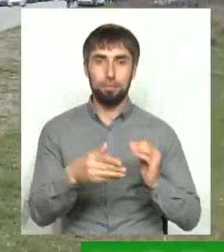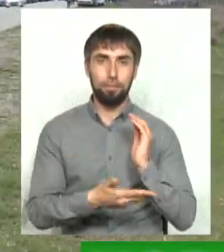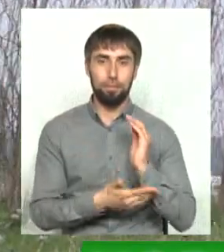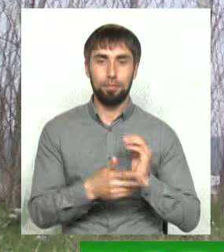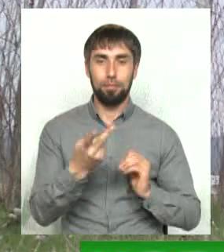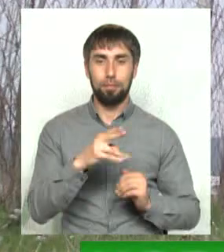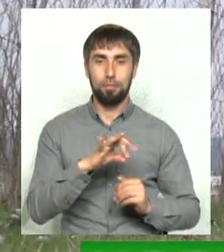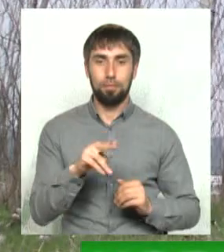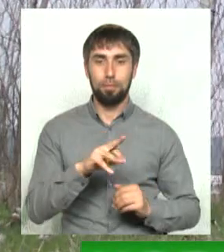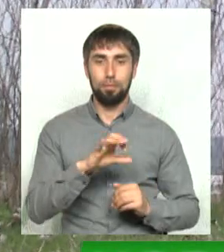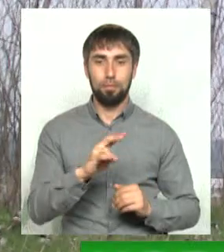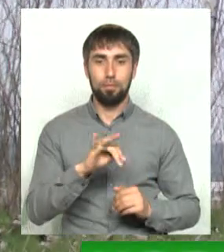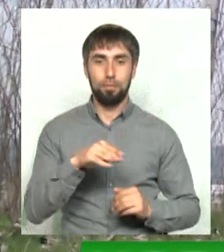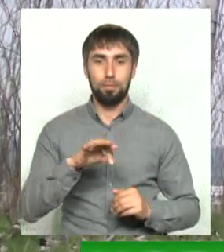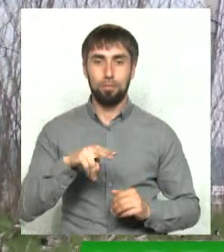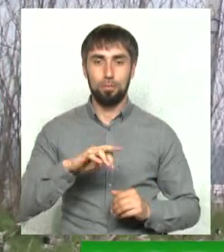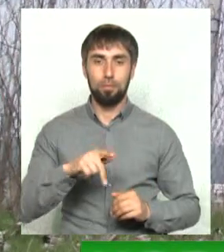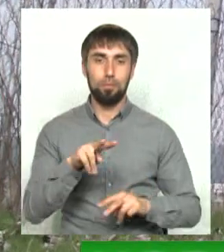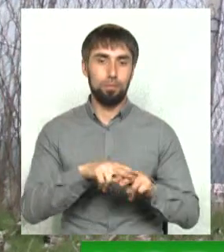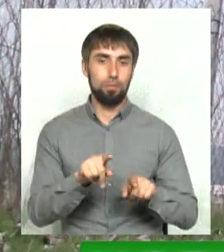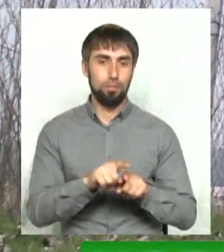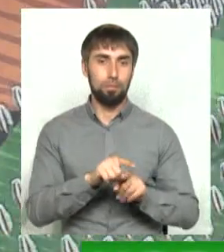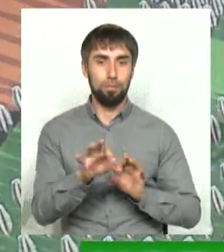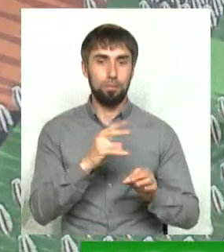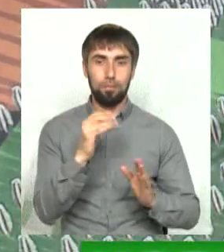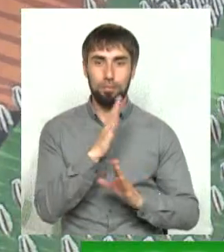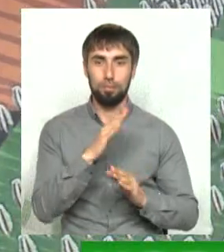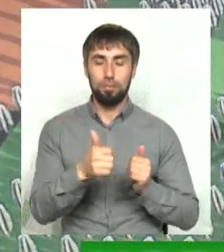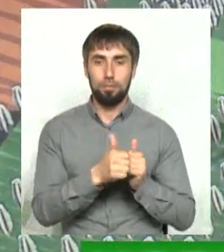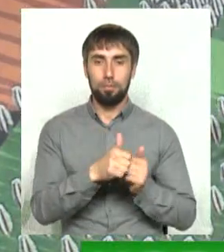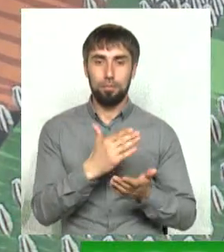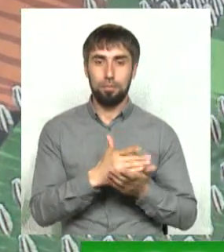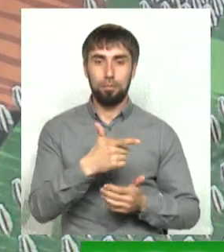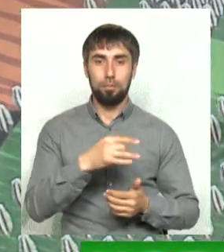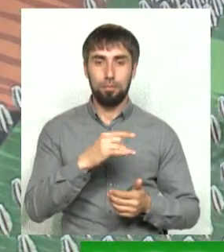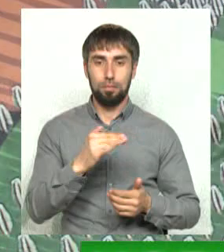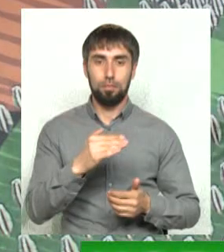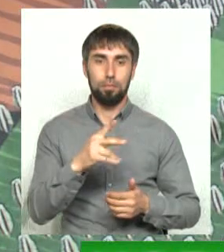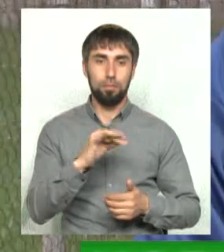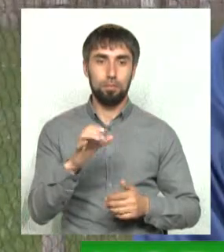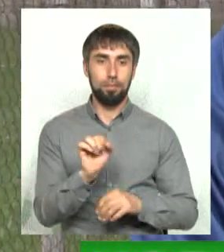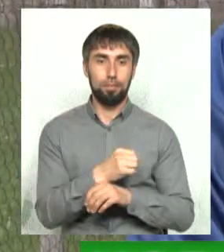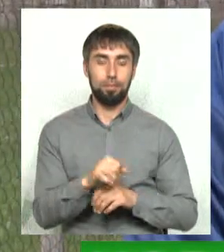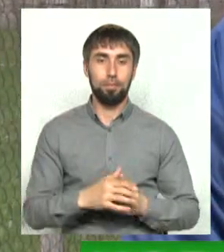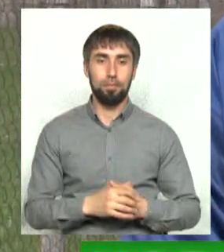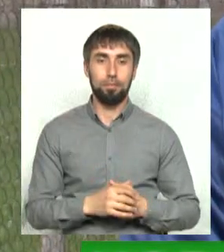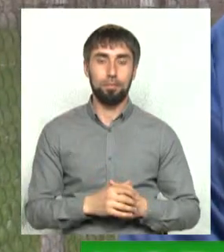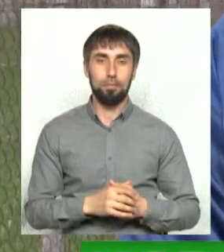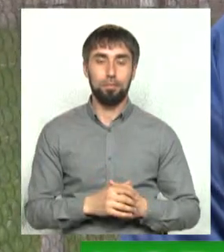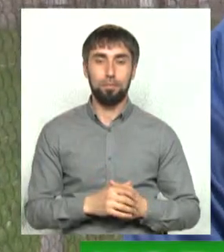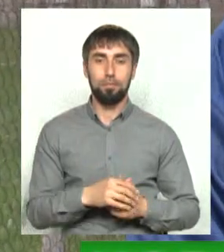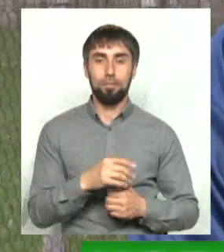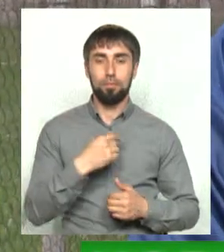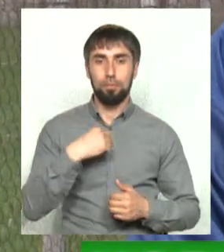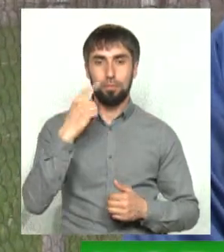двух пород – ясеня и тополя. Место тоже выбрано не случайно. Поблизости находится геоглиф – Лес Победы. Наверное, не будет ни одного